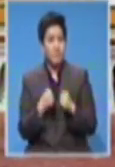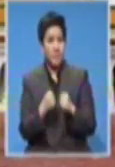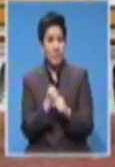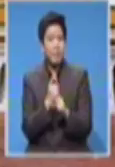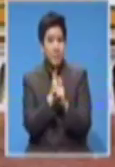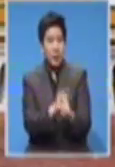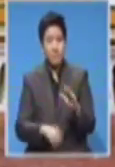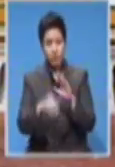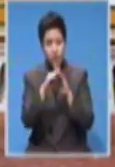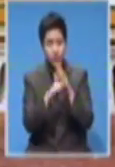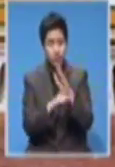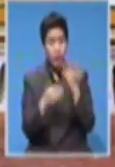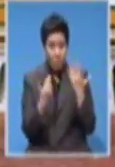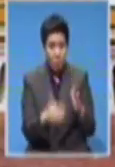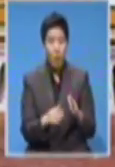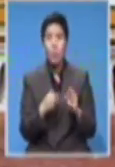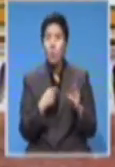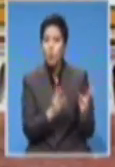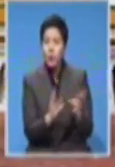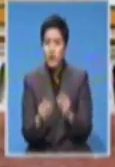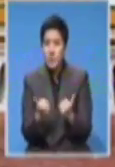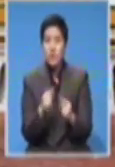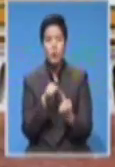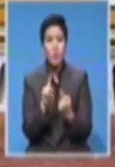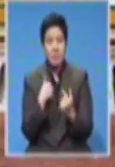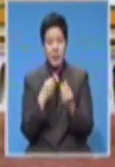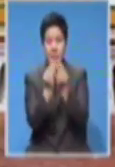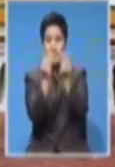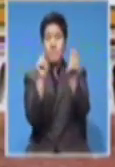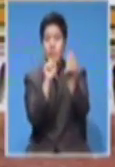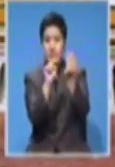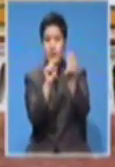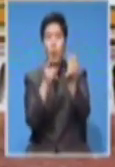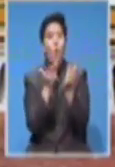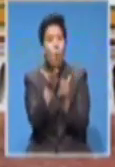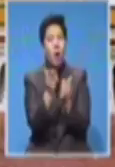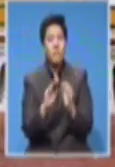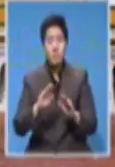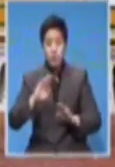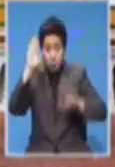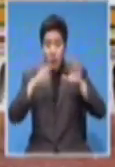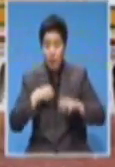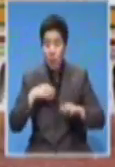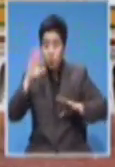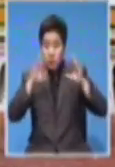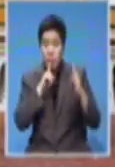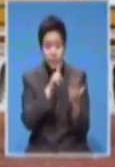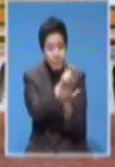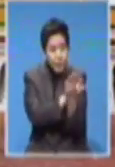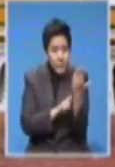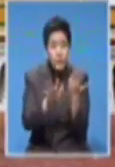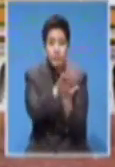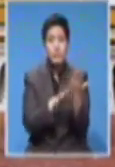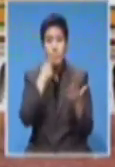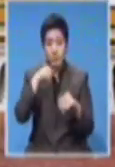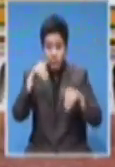อนทั้งหมดตามรถแมพทั้งหมดรถแมพที่ว่าก็คือมีรัฐธรรมนูญนะวันนี้ขอมีประชามติผมก็ให้ทำประชามติได้อีกนะพอประชาม